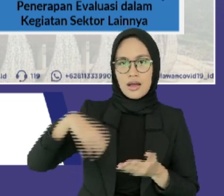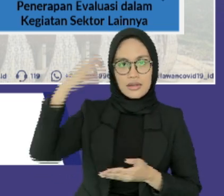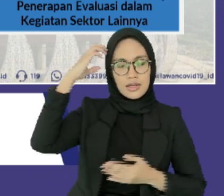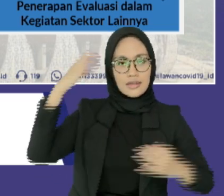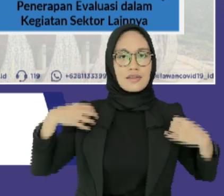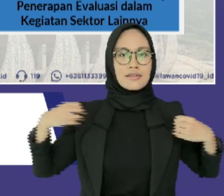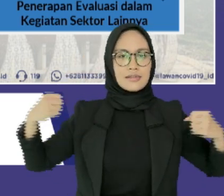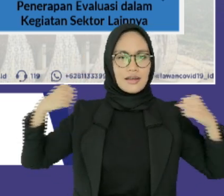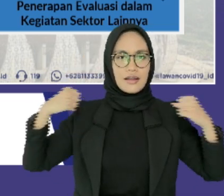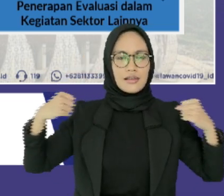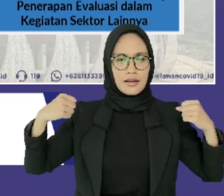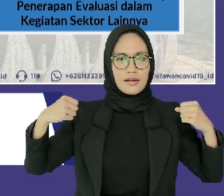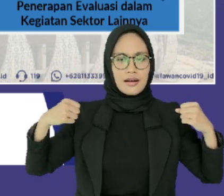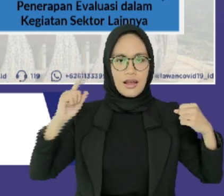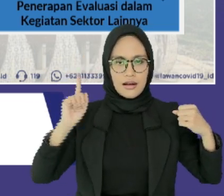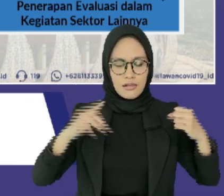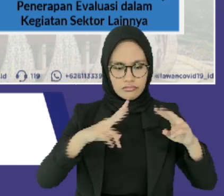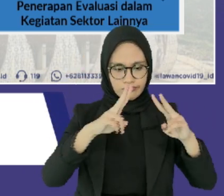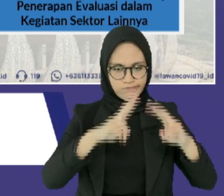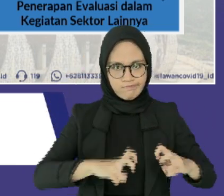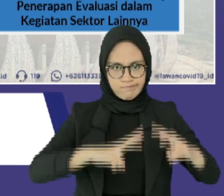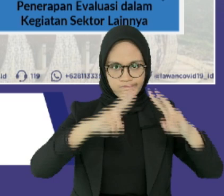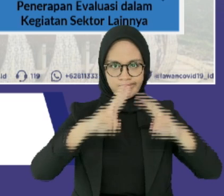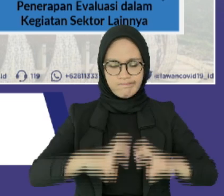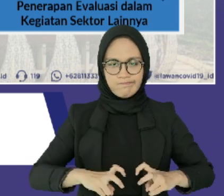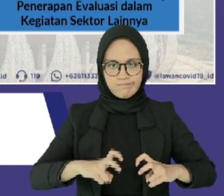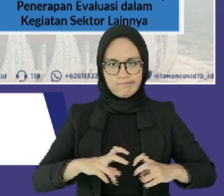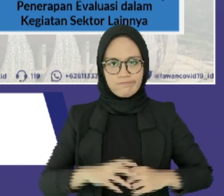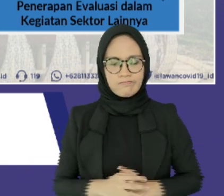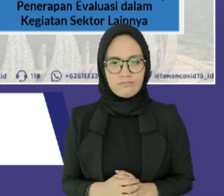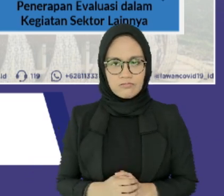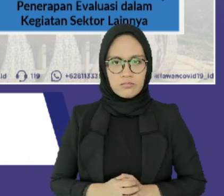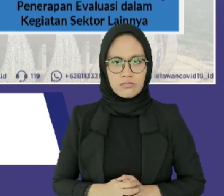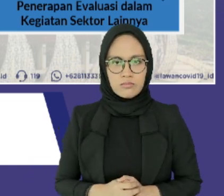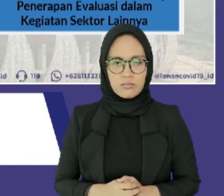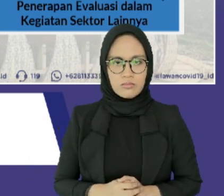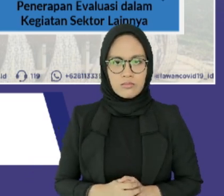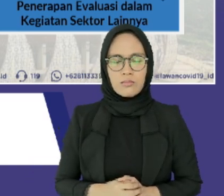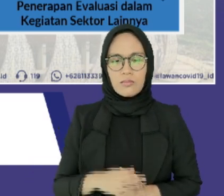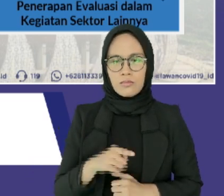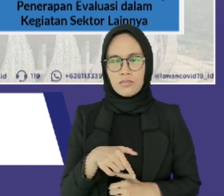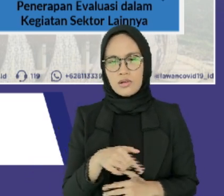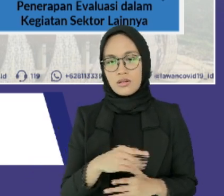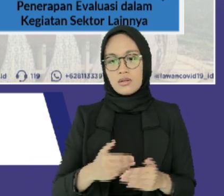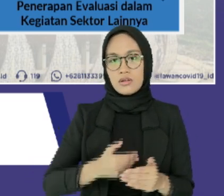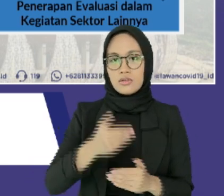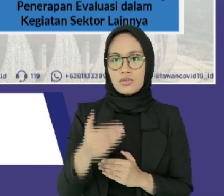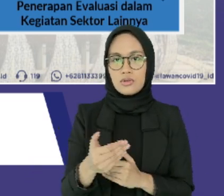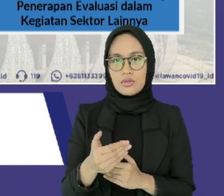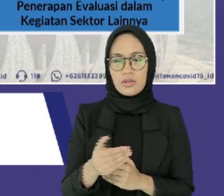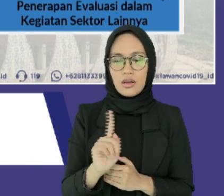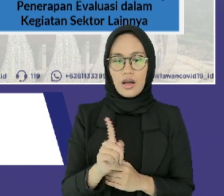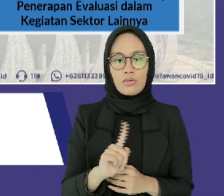maupun surveilans rutin khususnya bagi peserta acara selanjutnya jika muncul kasus positif